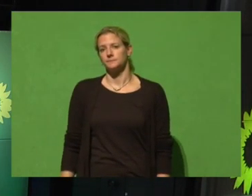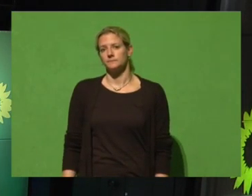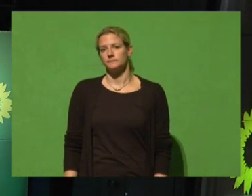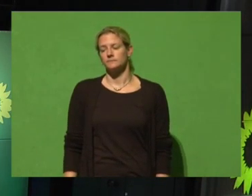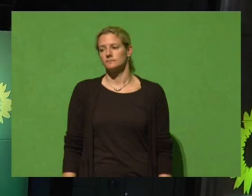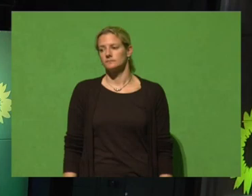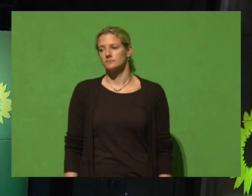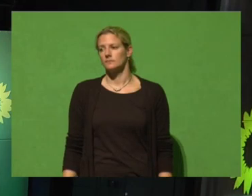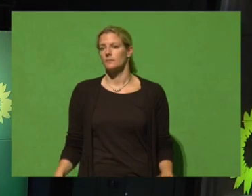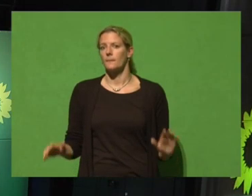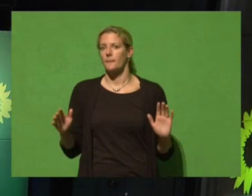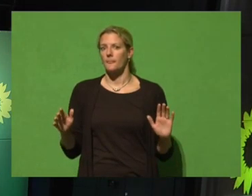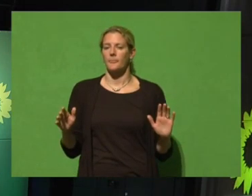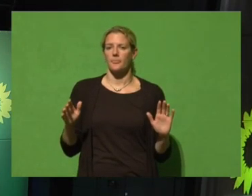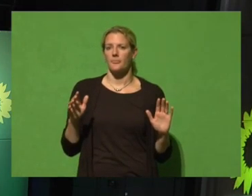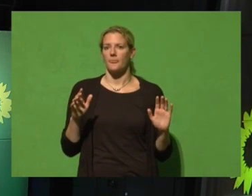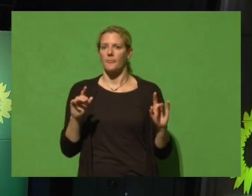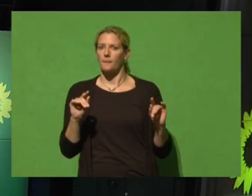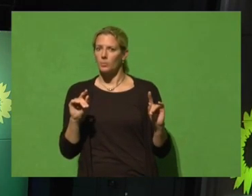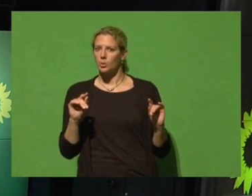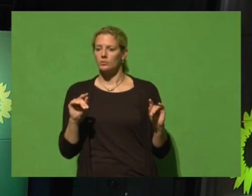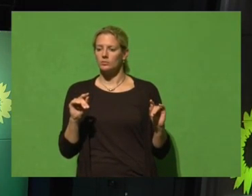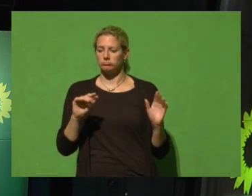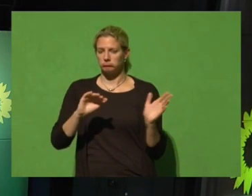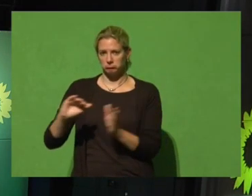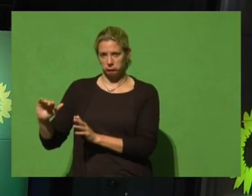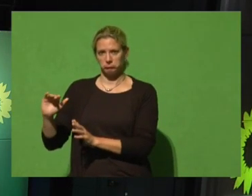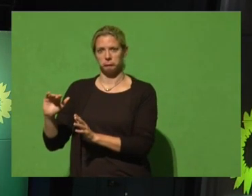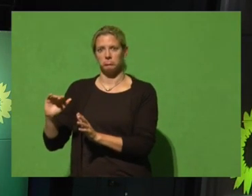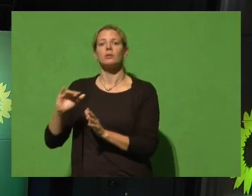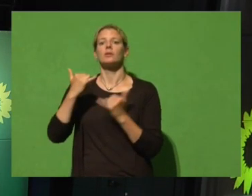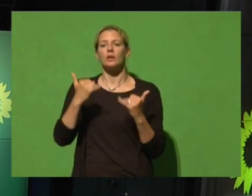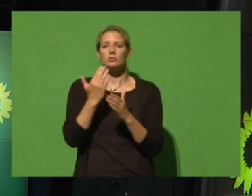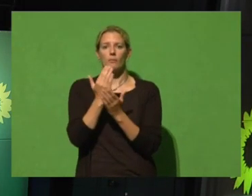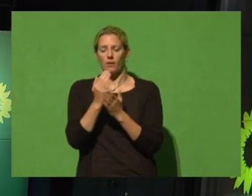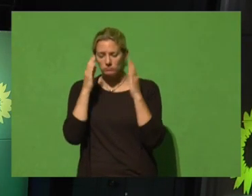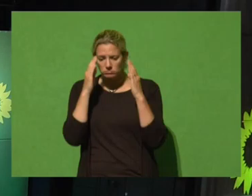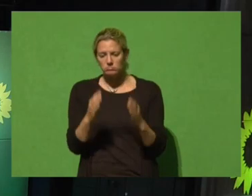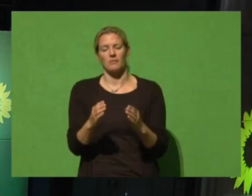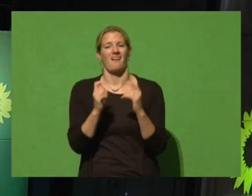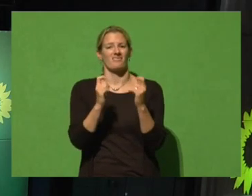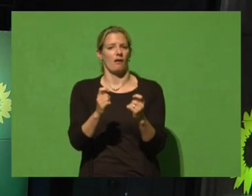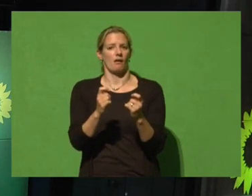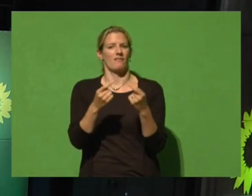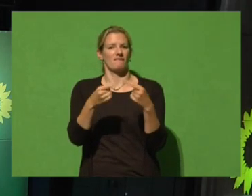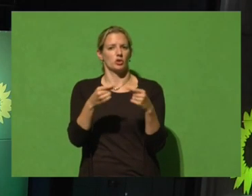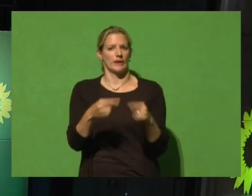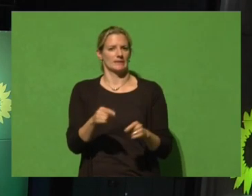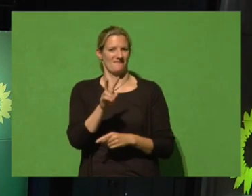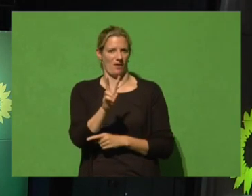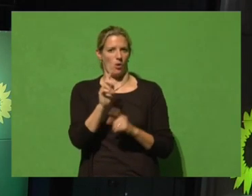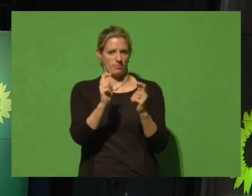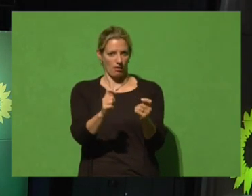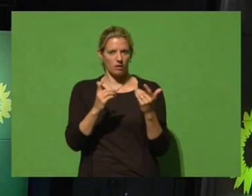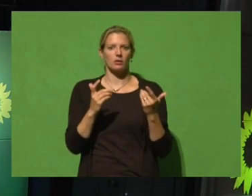Und in der Zwischenzeit würden wir einfach schon mal weitermachen mit den Verschiedenesanträgen und da einfach in der Reihenfolge uns weiter